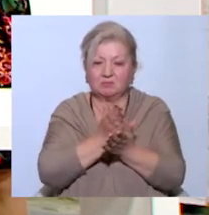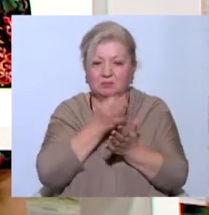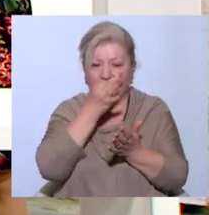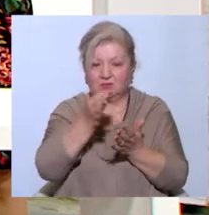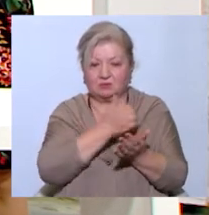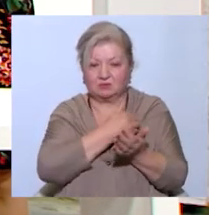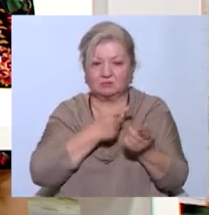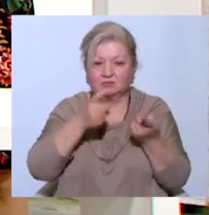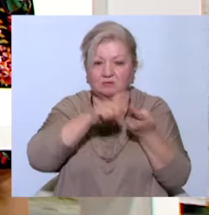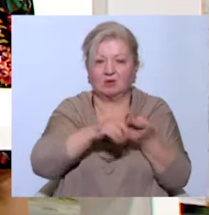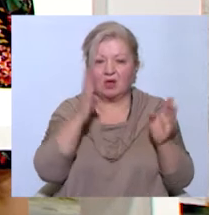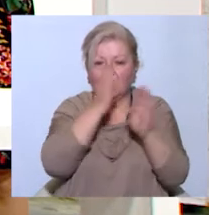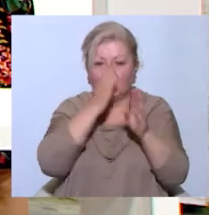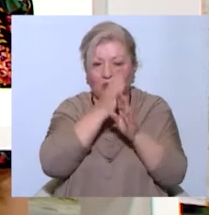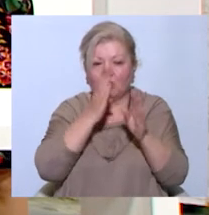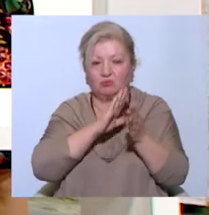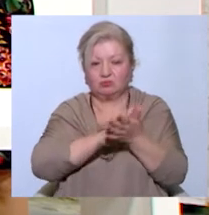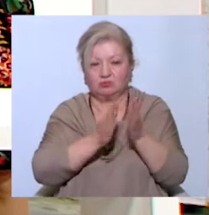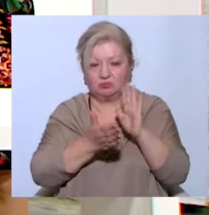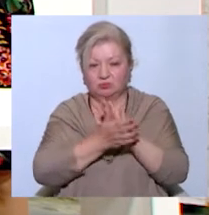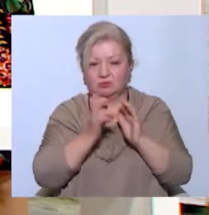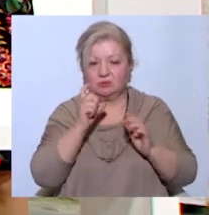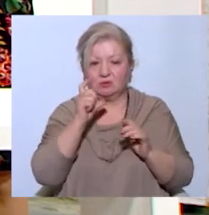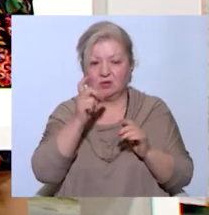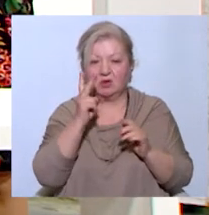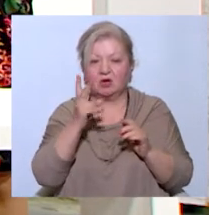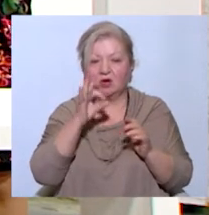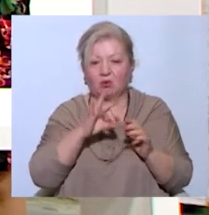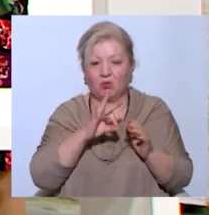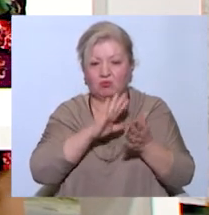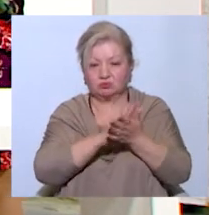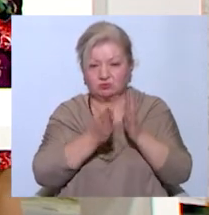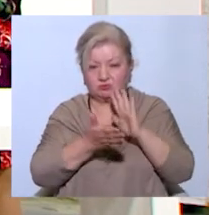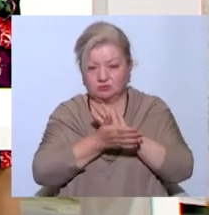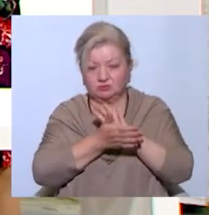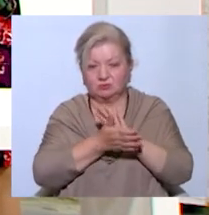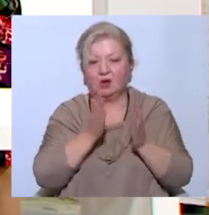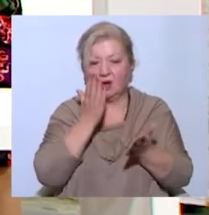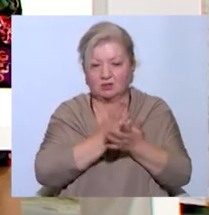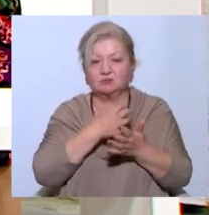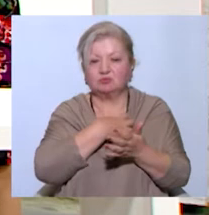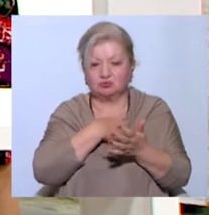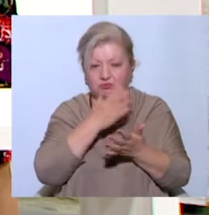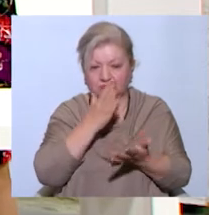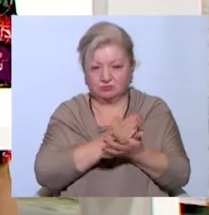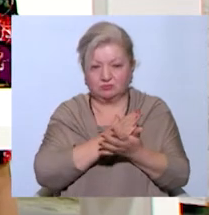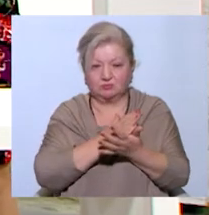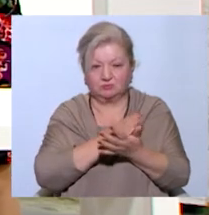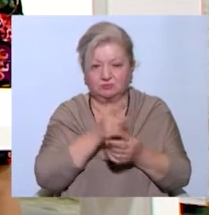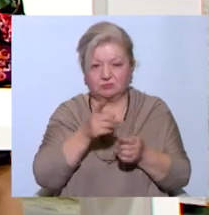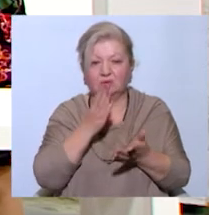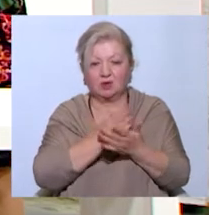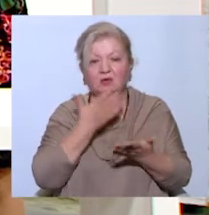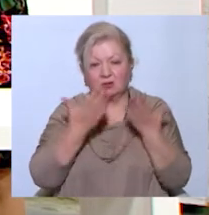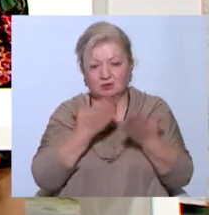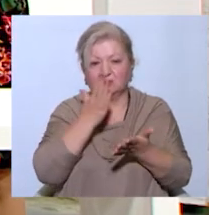მინდა შევეხო ეკოლოგიურ სიტუაციას. ჩვენ მიზანშიც ვახსენეთ, რომ მნიშვნელოვანია ქვეყნის ასევე ეკოლოგიაც, შეიძლება მას თავისი თავი